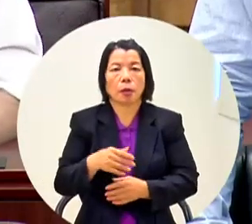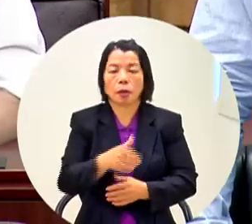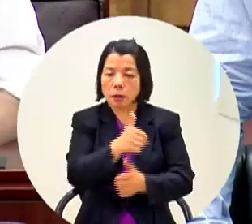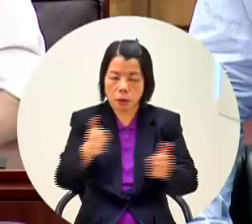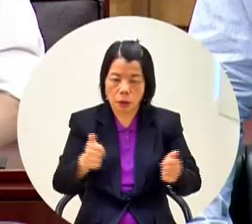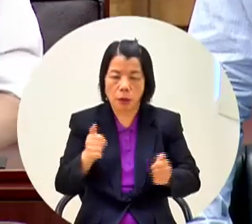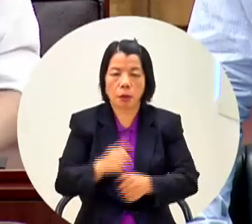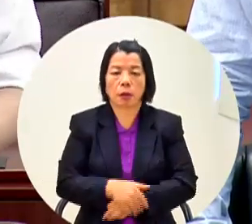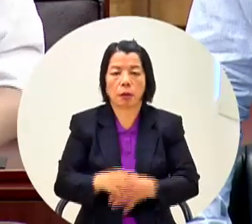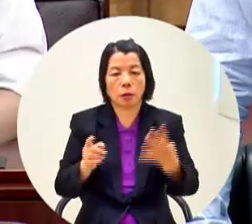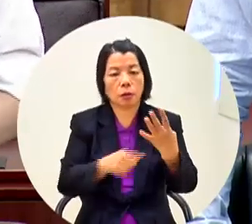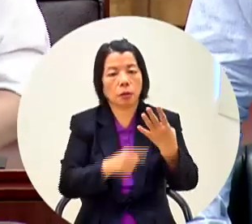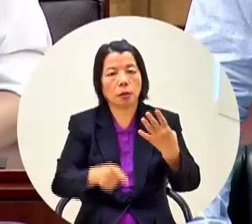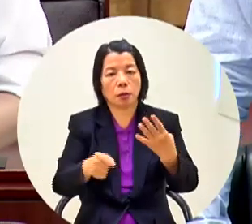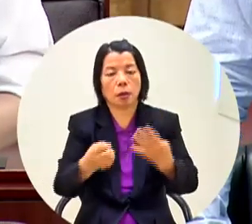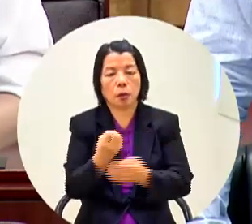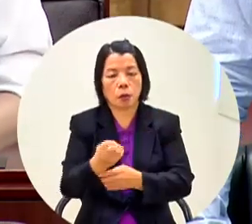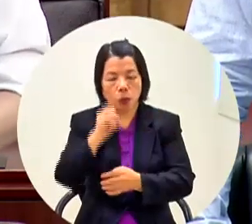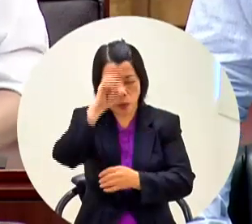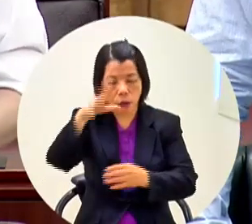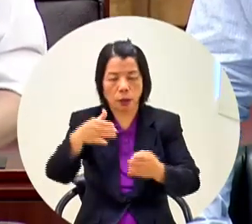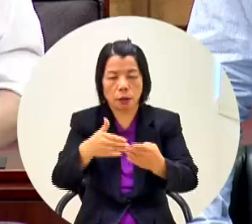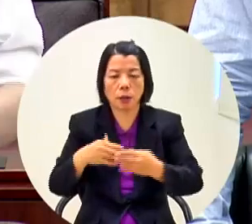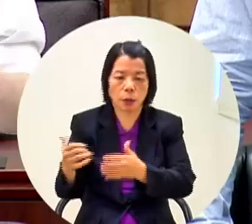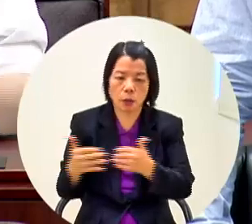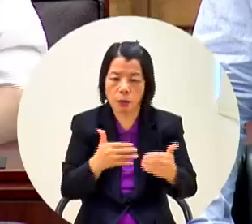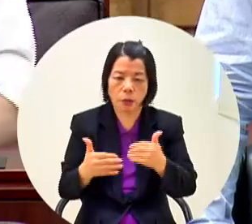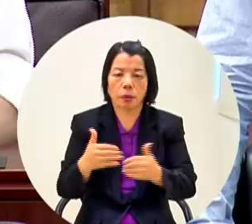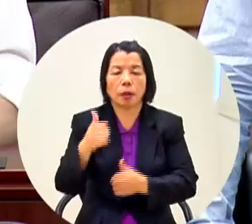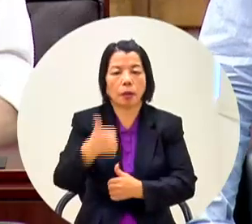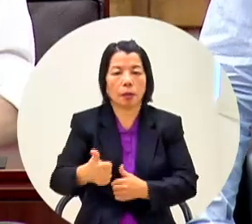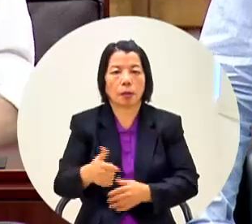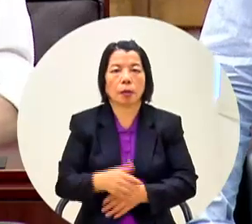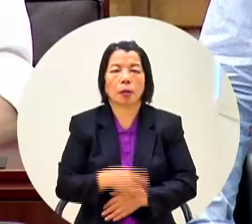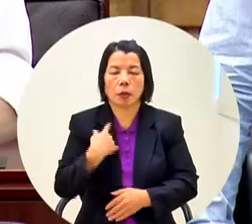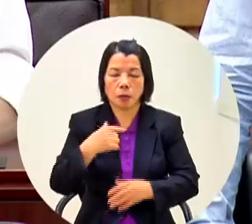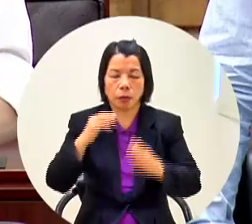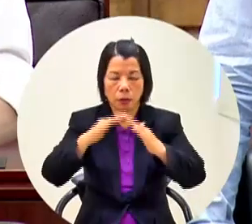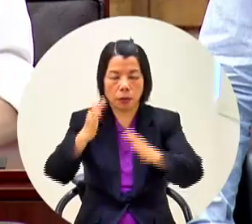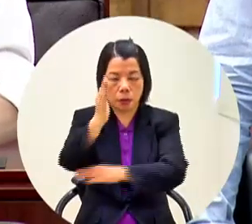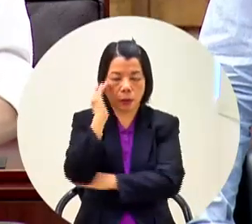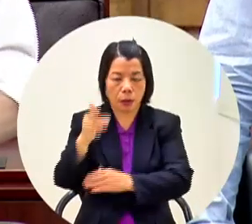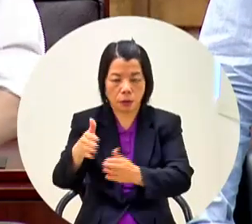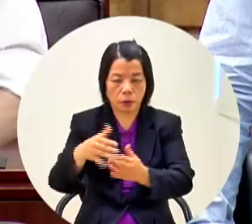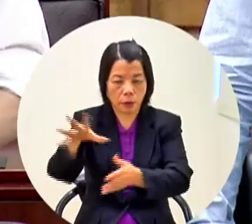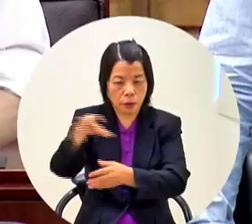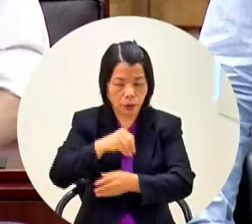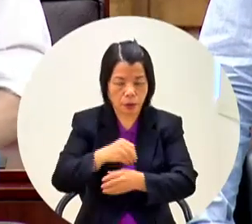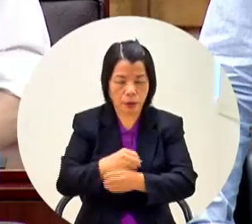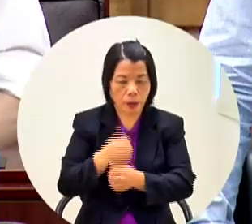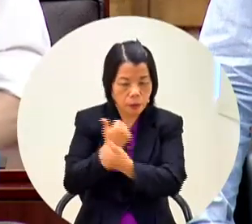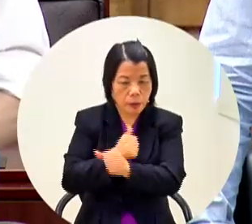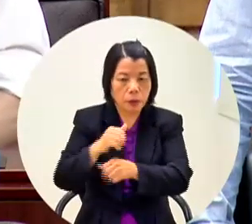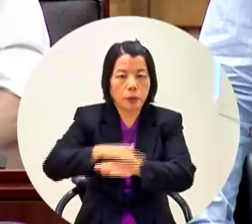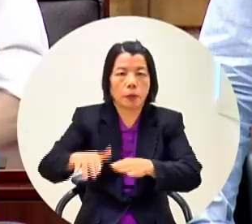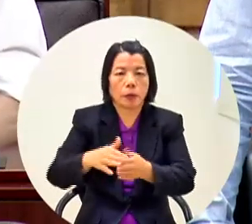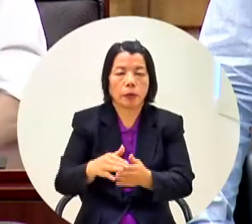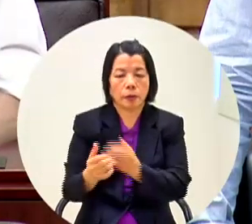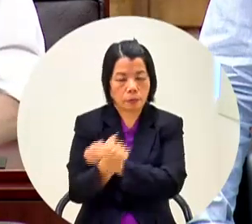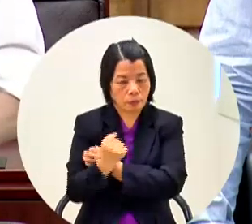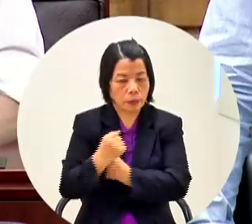位无党籍议员这么优质的一个咨询，市政府这边一定会参考刚才所提到的，而且真正的会认真的去思